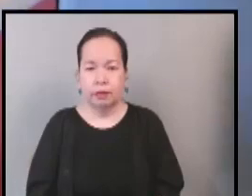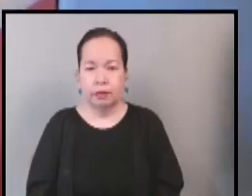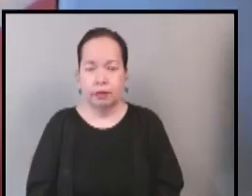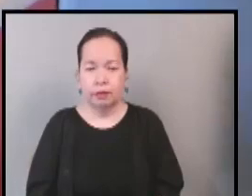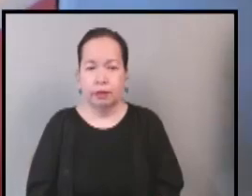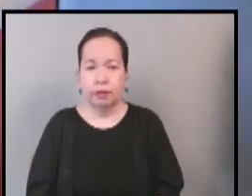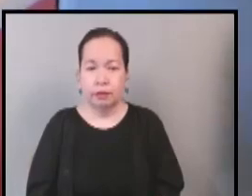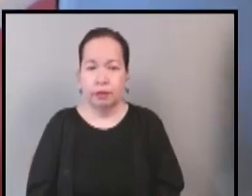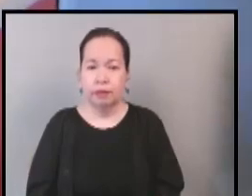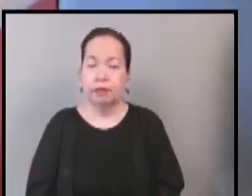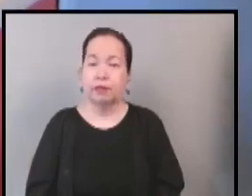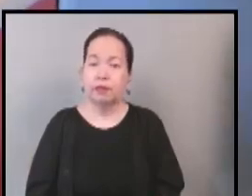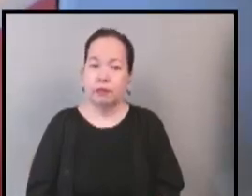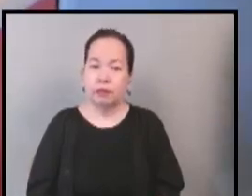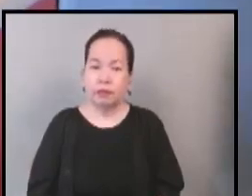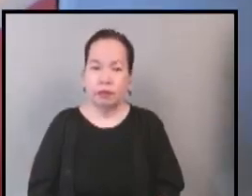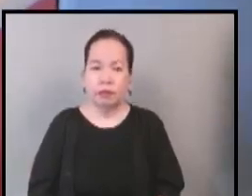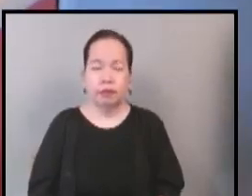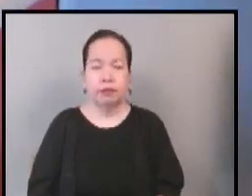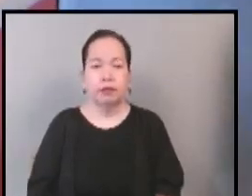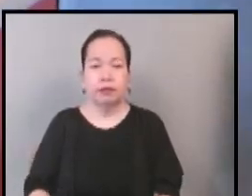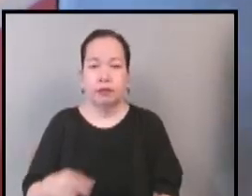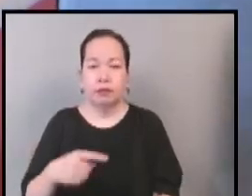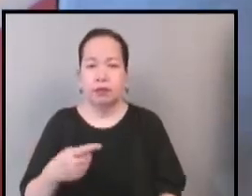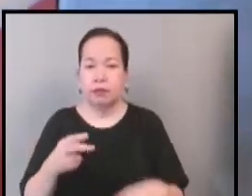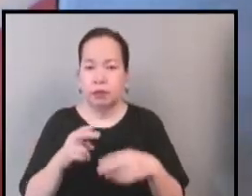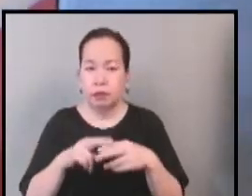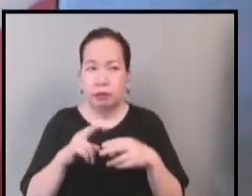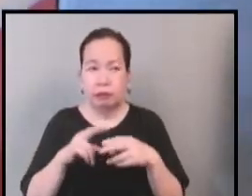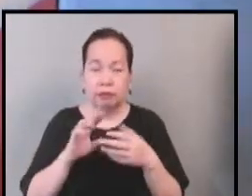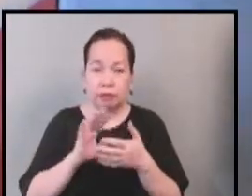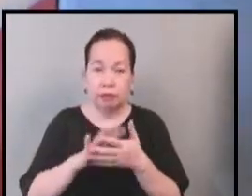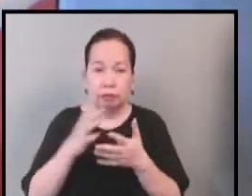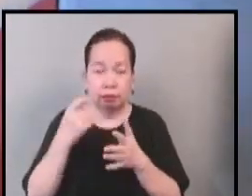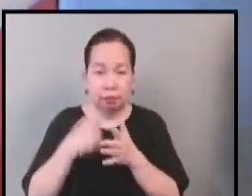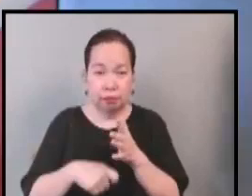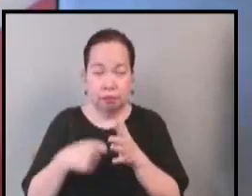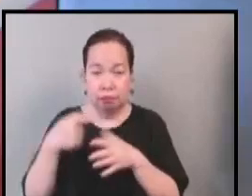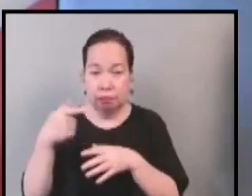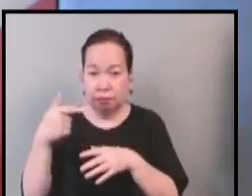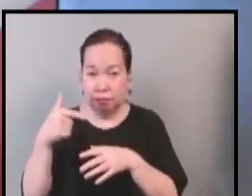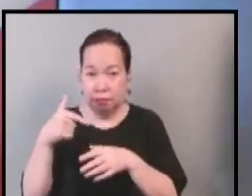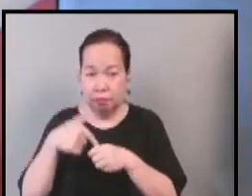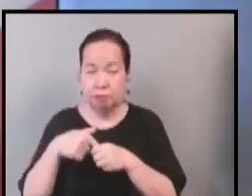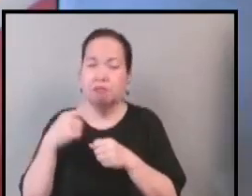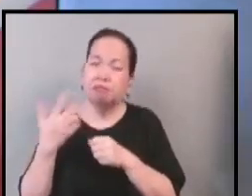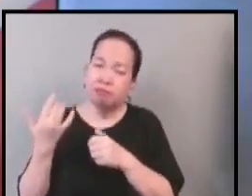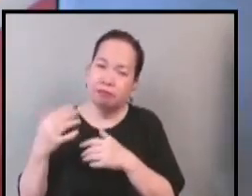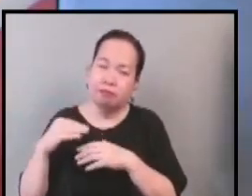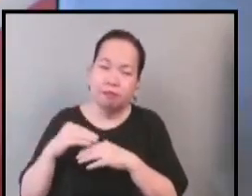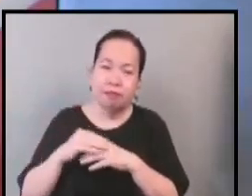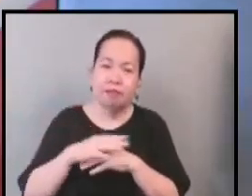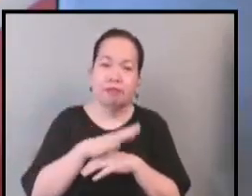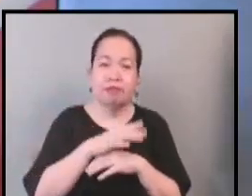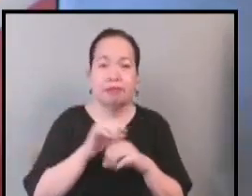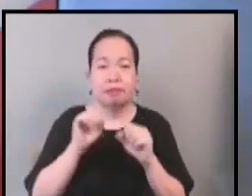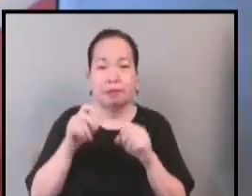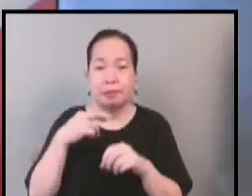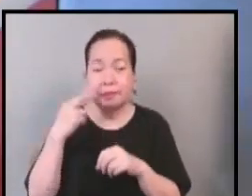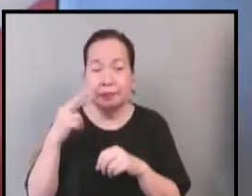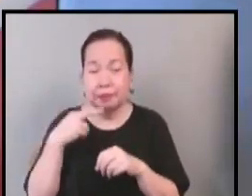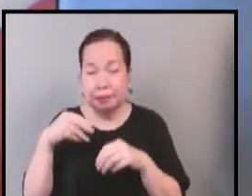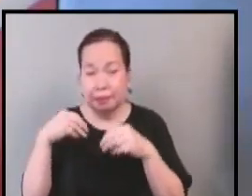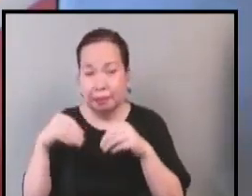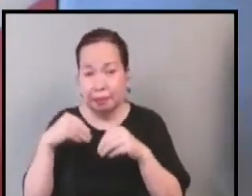Dahil po sa serye ng pagtaas sa mga produktong petrolyo, apektado na rin ang presyo ng ibinibentang bigas sa merkado. Si Clazel Pardilla